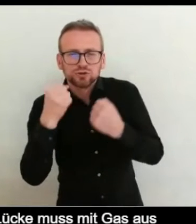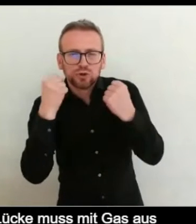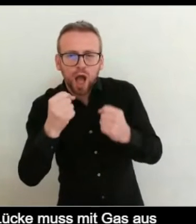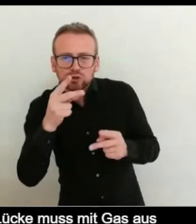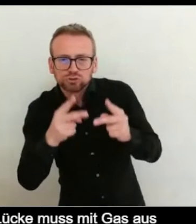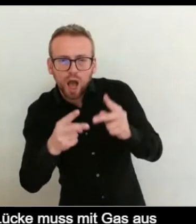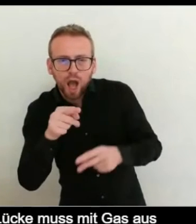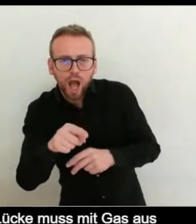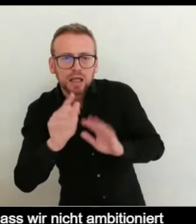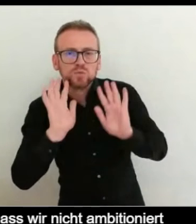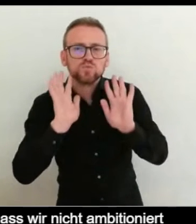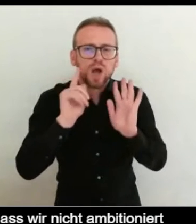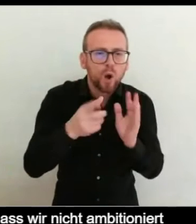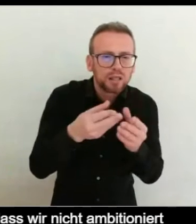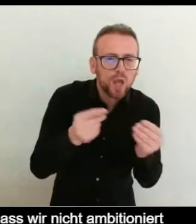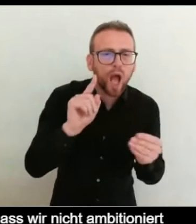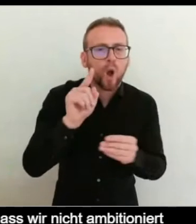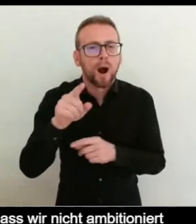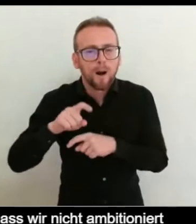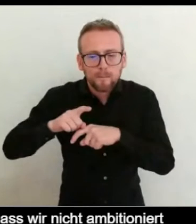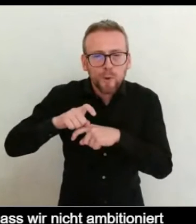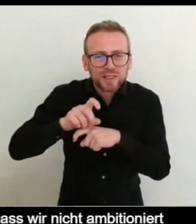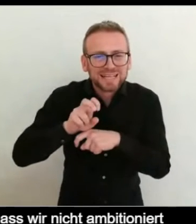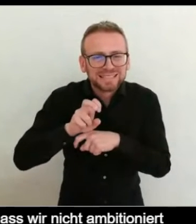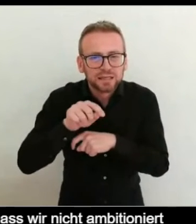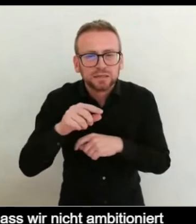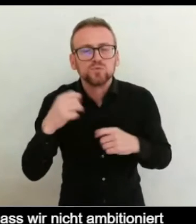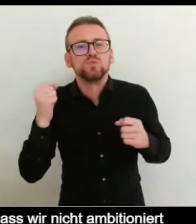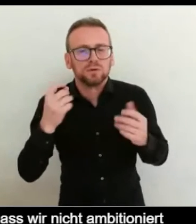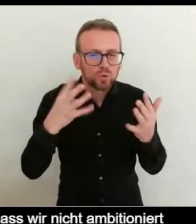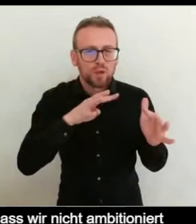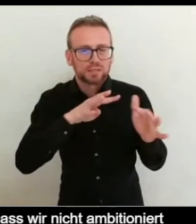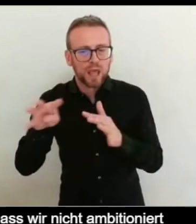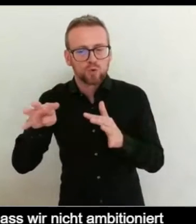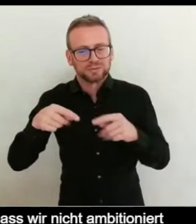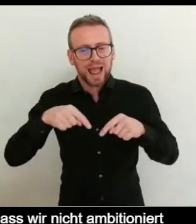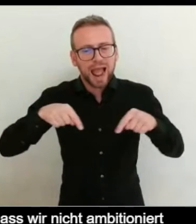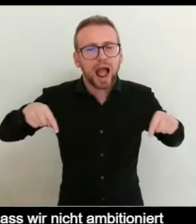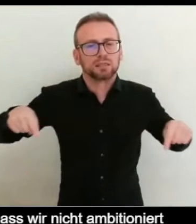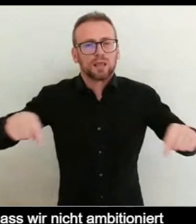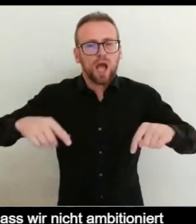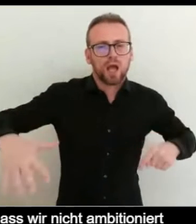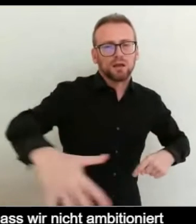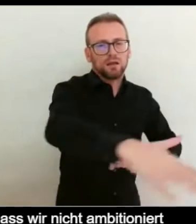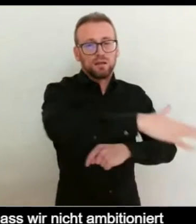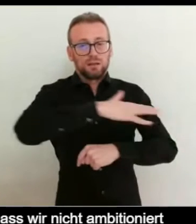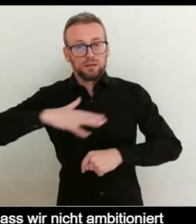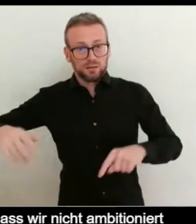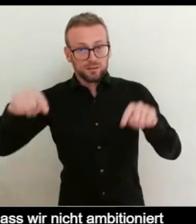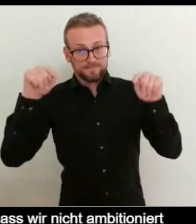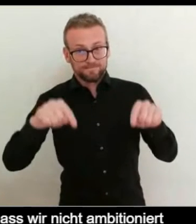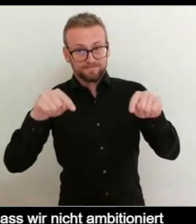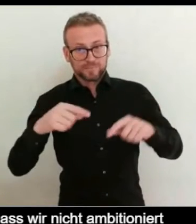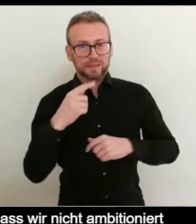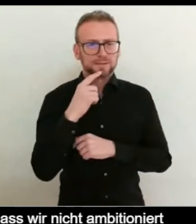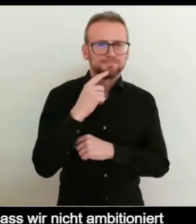der Lage sind zu verwerten. Dazu braucht es einen Kapazitätsmarkt, denn diese Kraftwerke werden sich nicht über den Verkauf